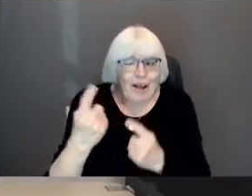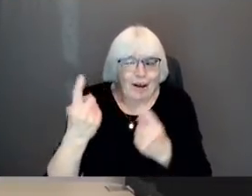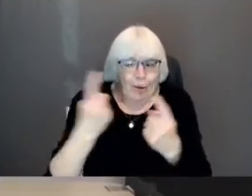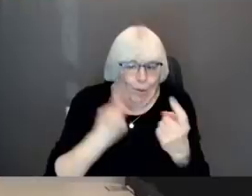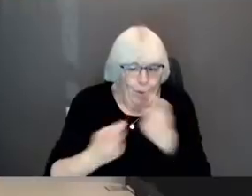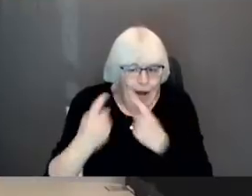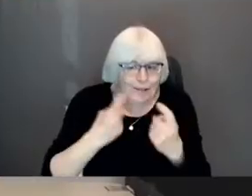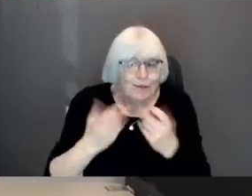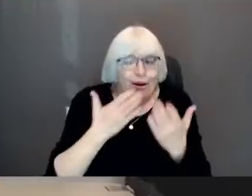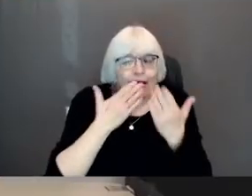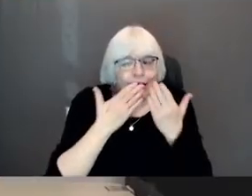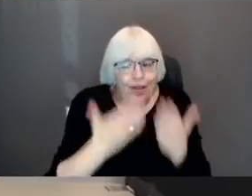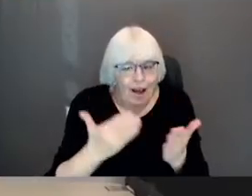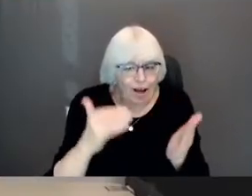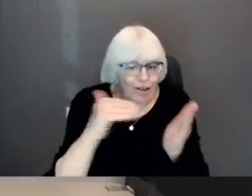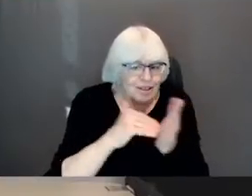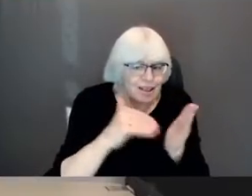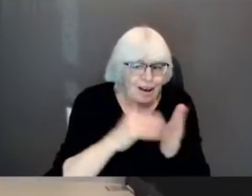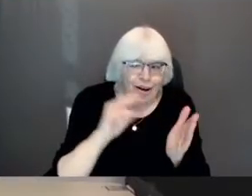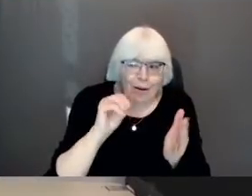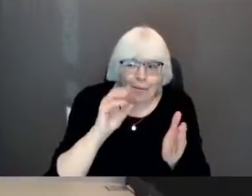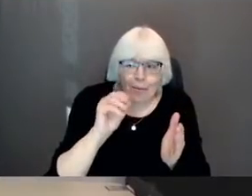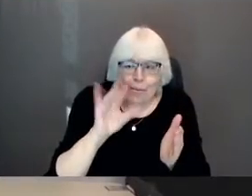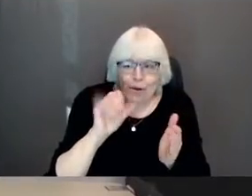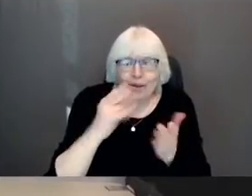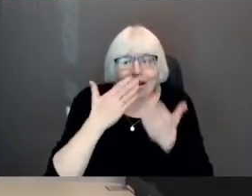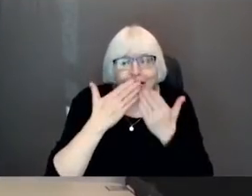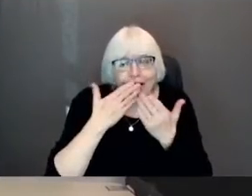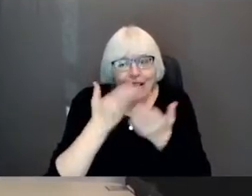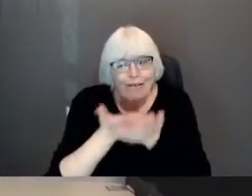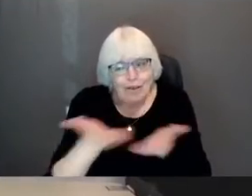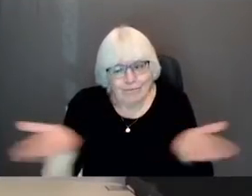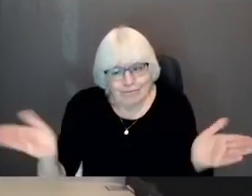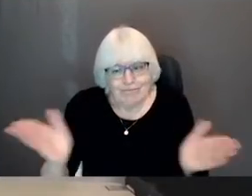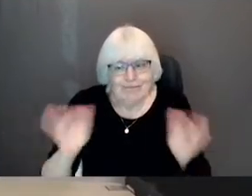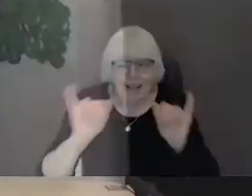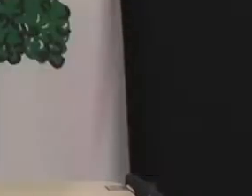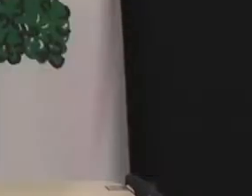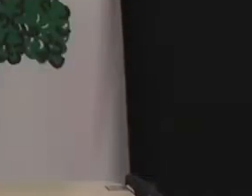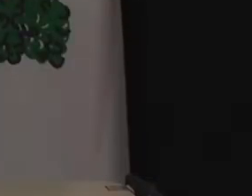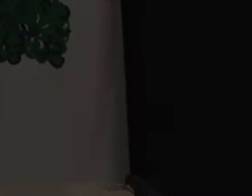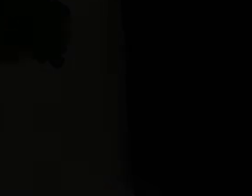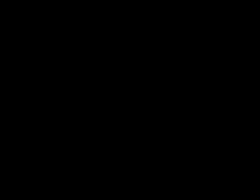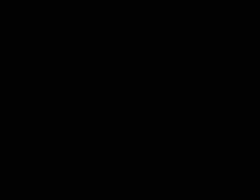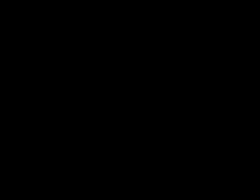safe, and we certainly appreciate your continued patience. So have a good day.